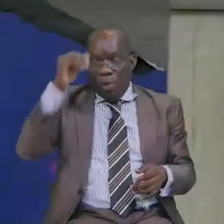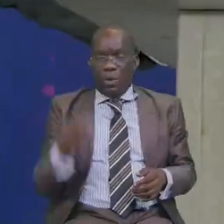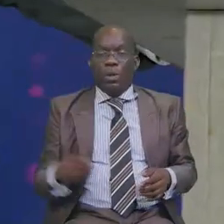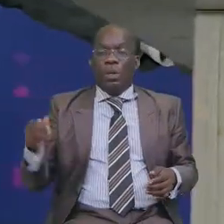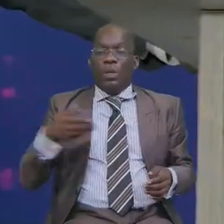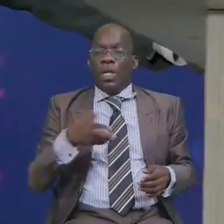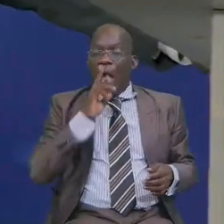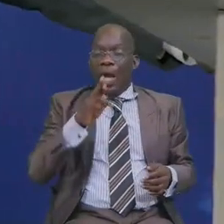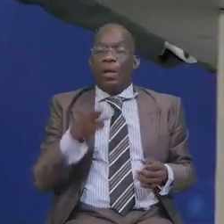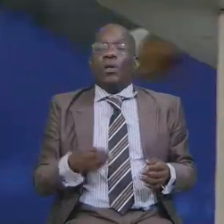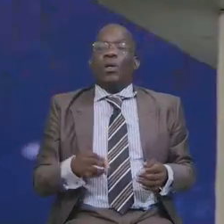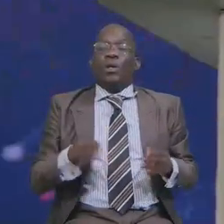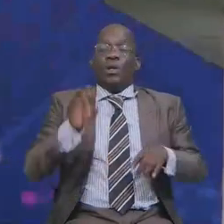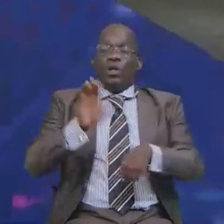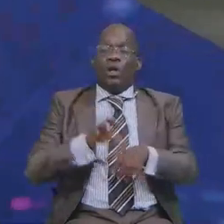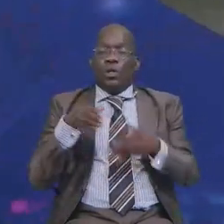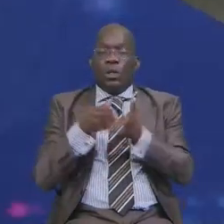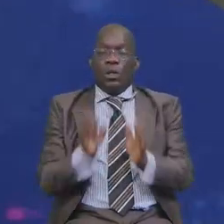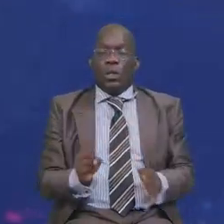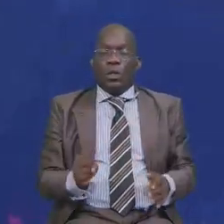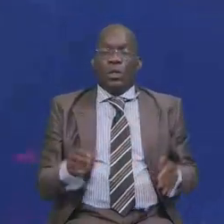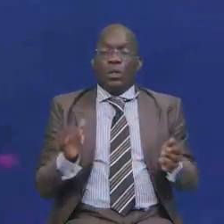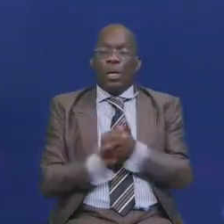dirigeants d'église qui